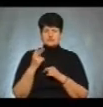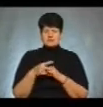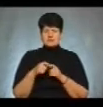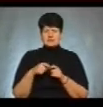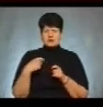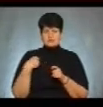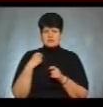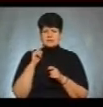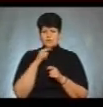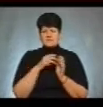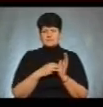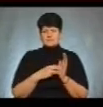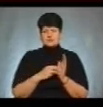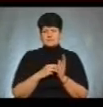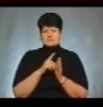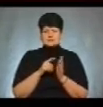запланованих 800.